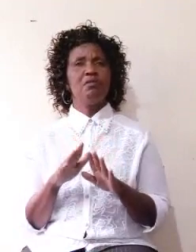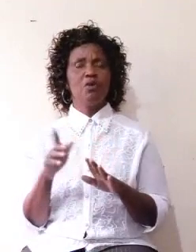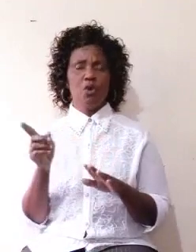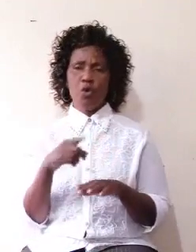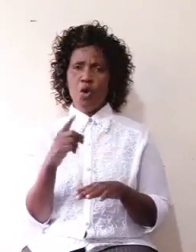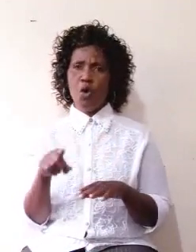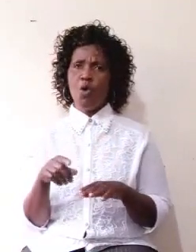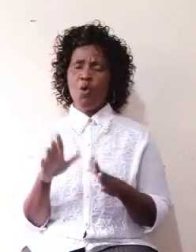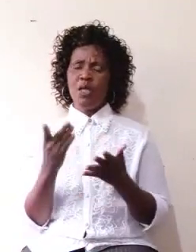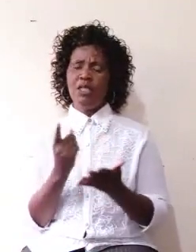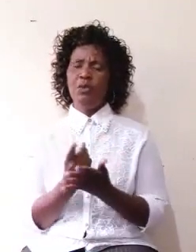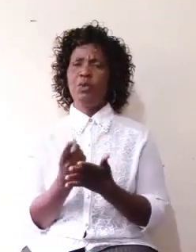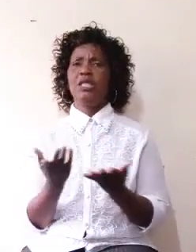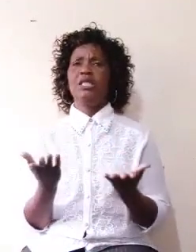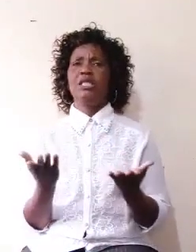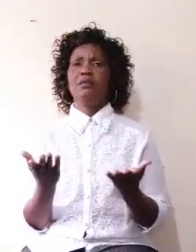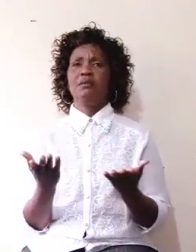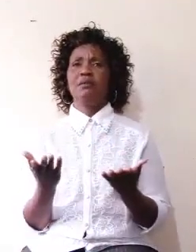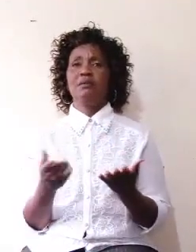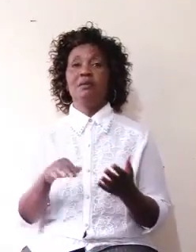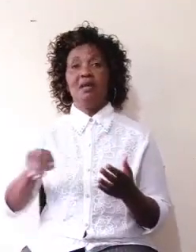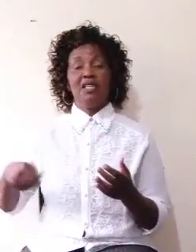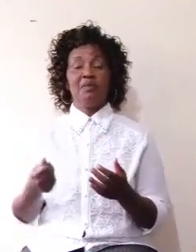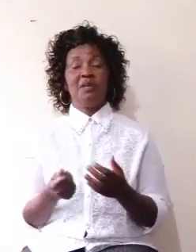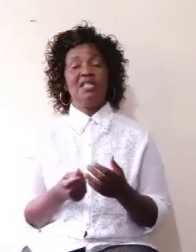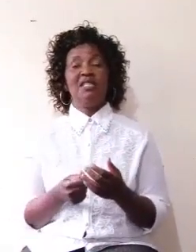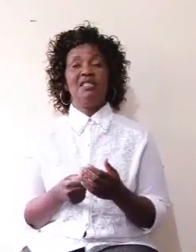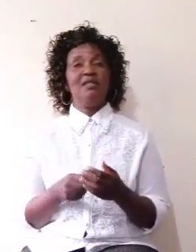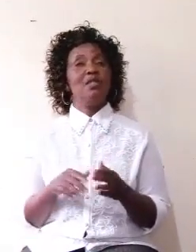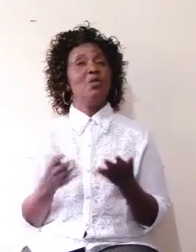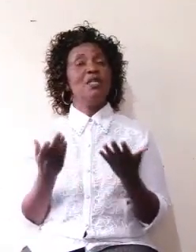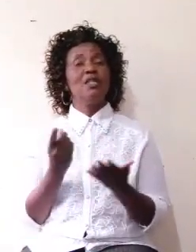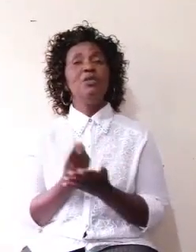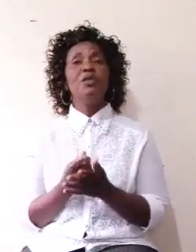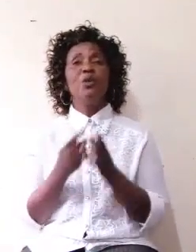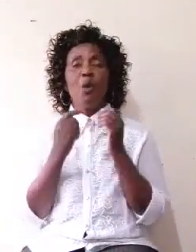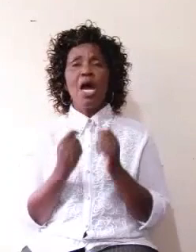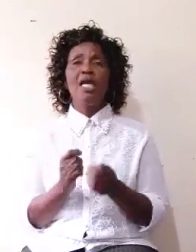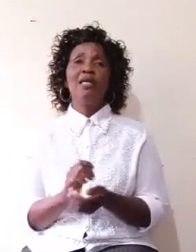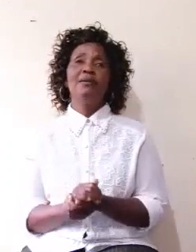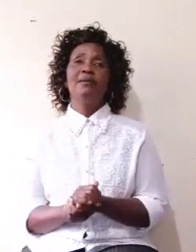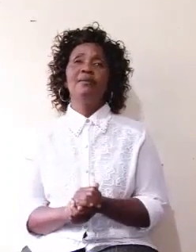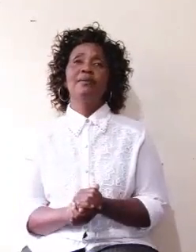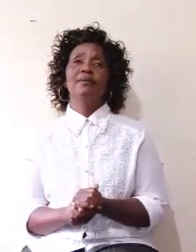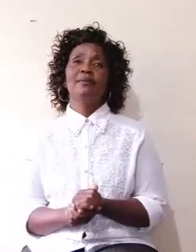maaiaruakuruaaazvakana basa neniro ayeiwa kana mailin ndinyarawo kanayo mana munodaro neko